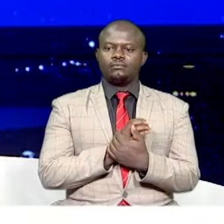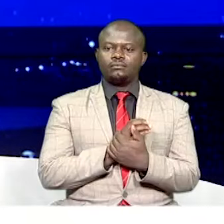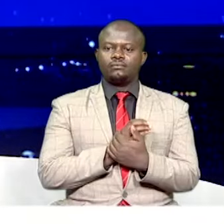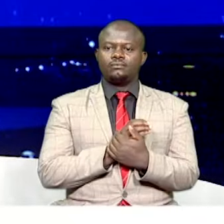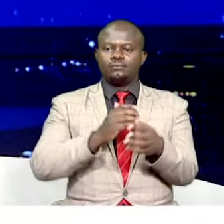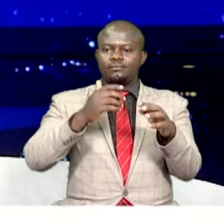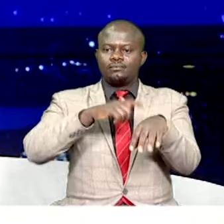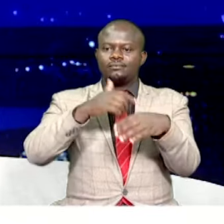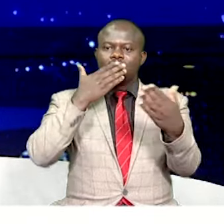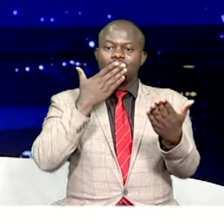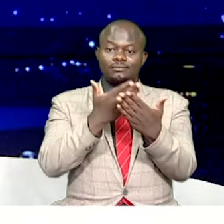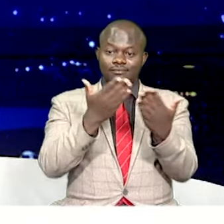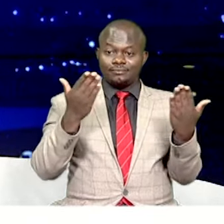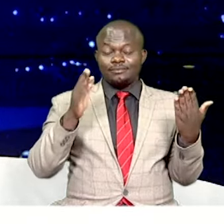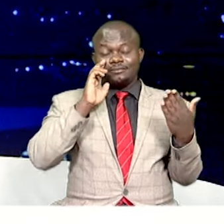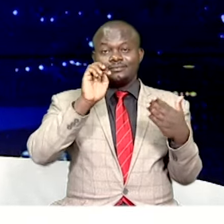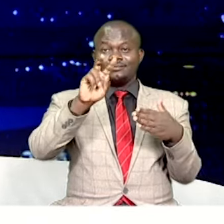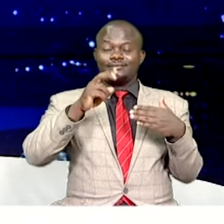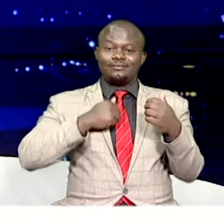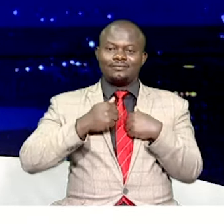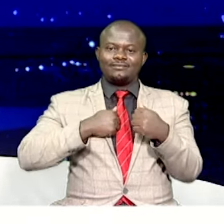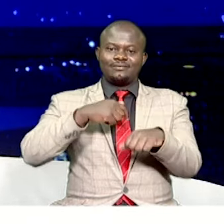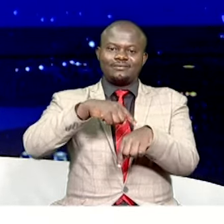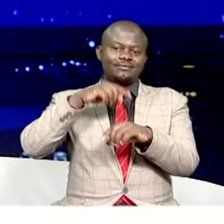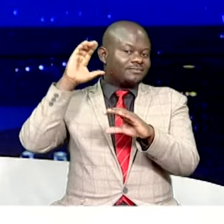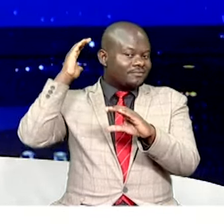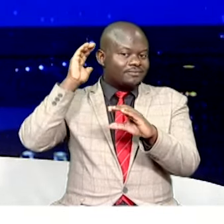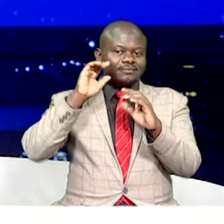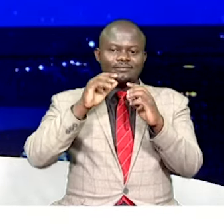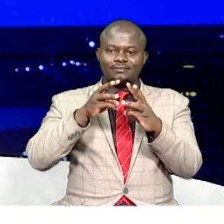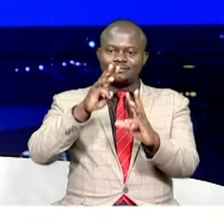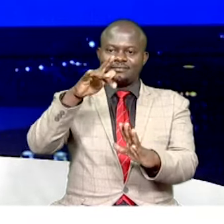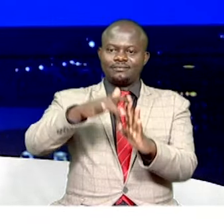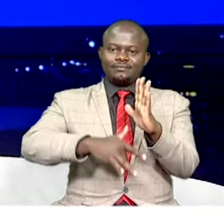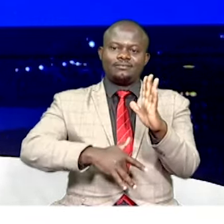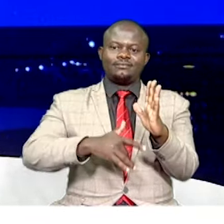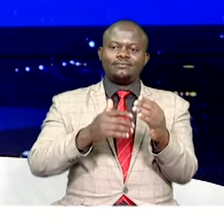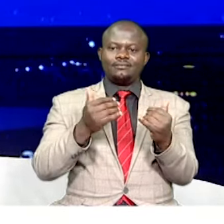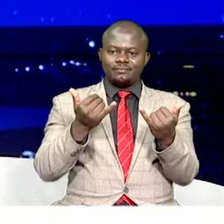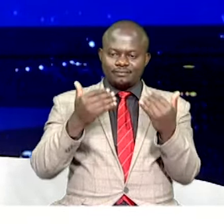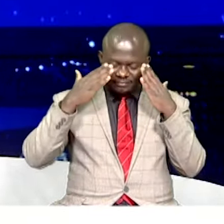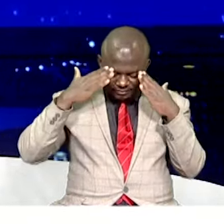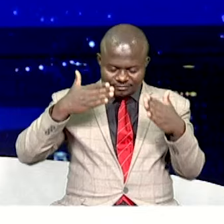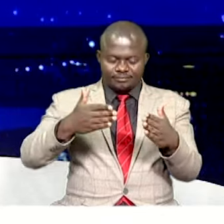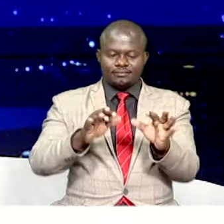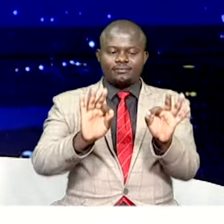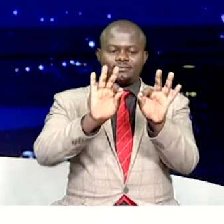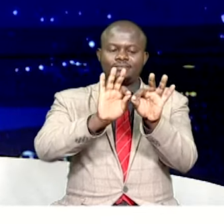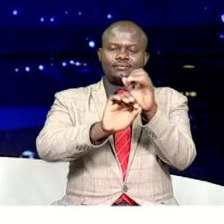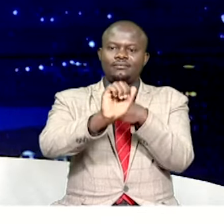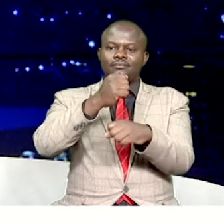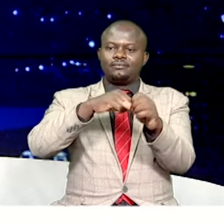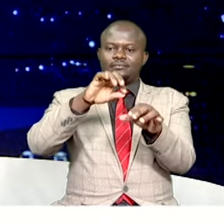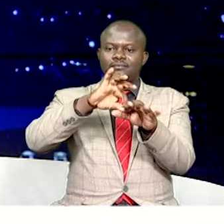Ibihe byiza kuri mwese abakurikiye televiziyo Rwanda n'umwanya makuru mu Kinyarwanda ku buryo burambuye na makuru agiye kwibanda by'umwihariko ku gikorwa